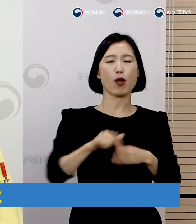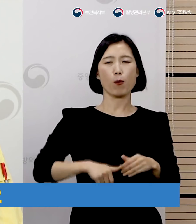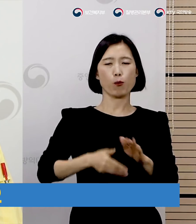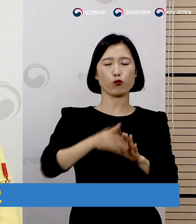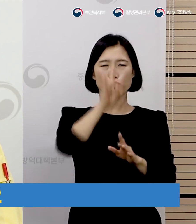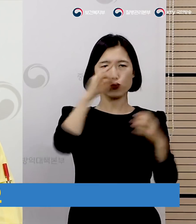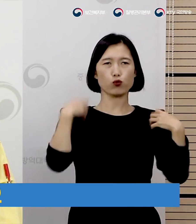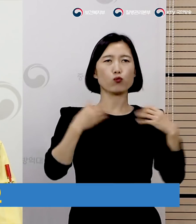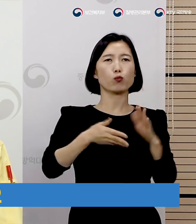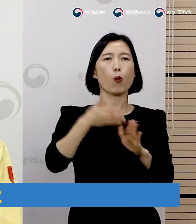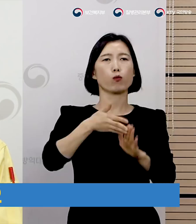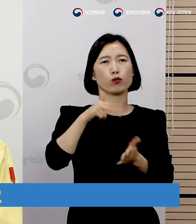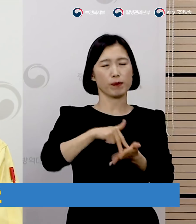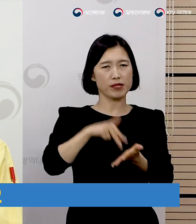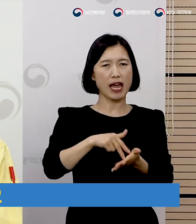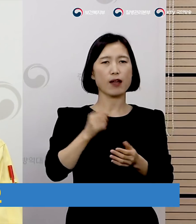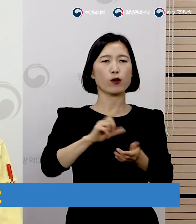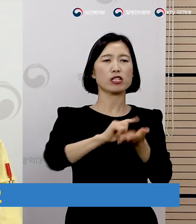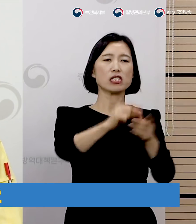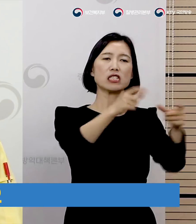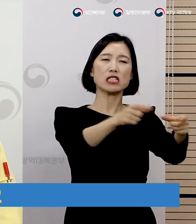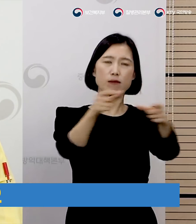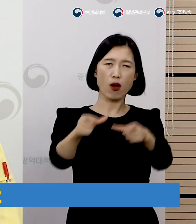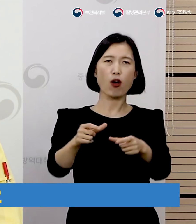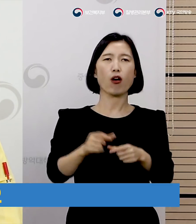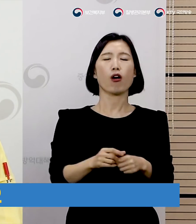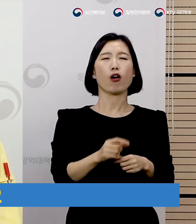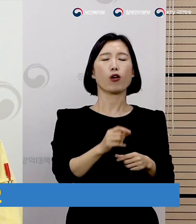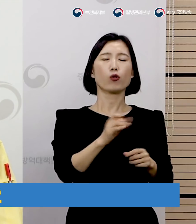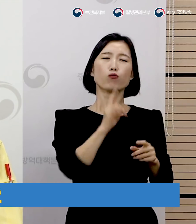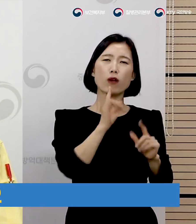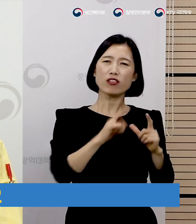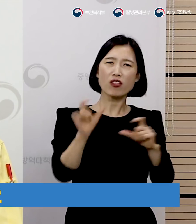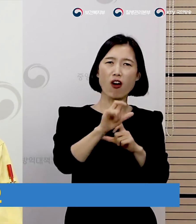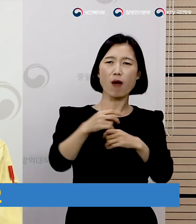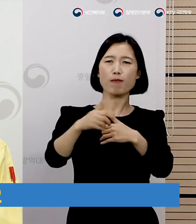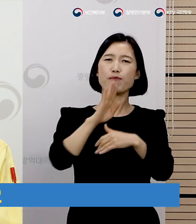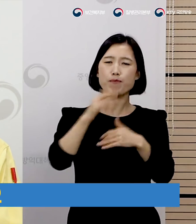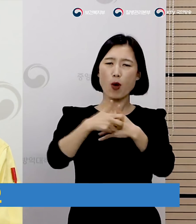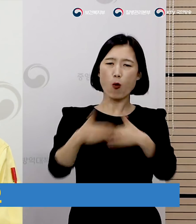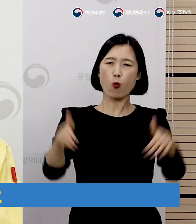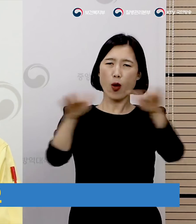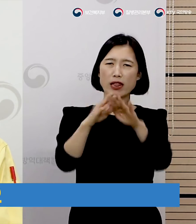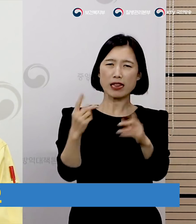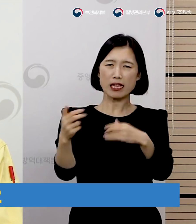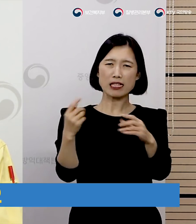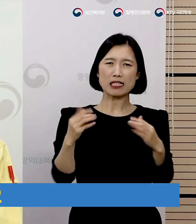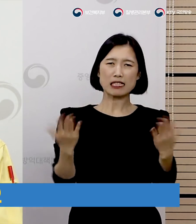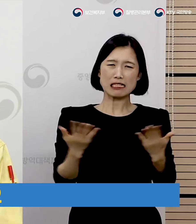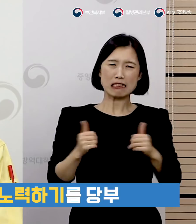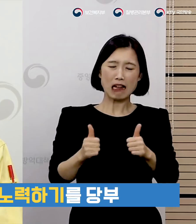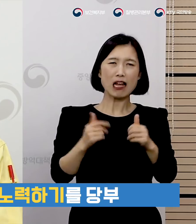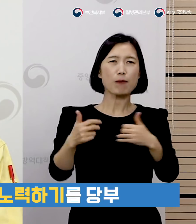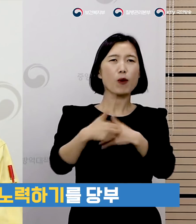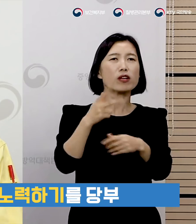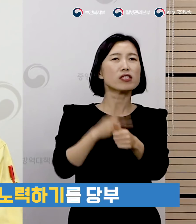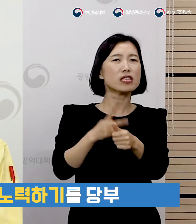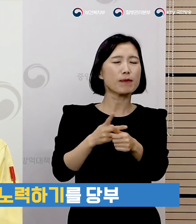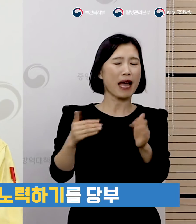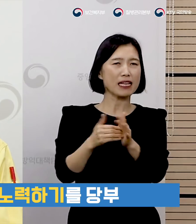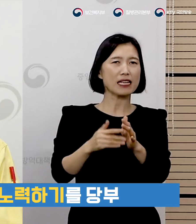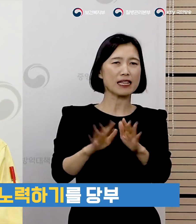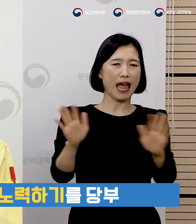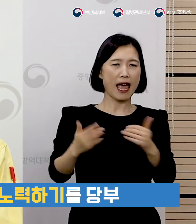당국과 그리고 지자체, 그리고 무엇보다 현장의 의료진들이 힘을 합쳐서 이 사태를 빠른 시간